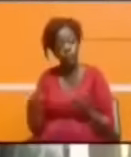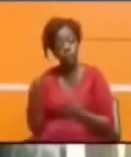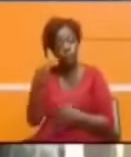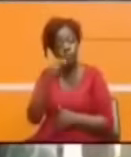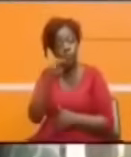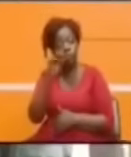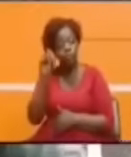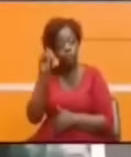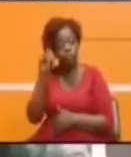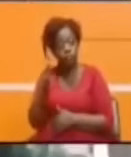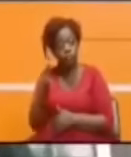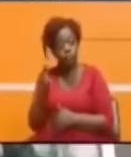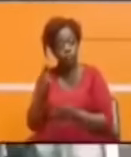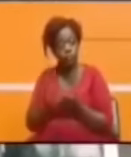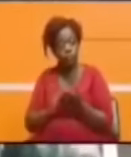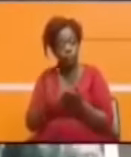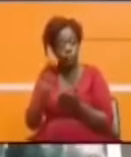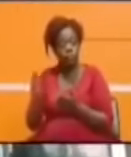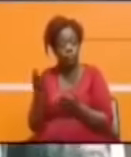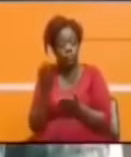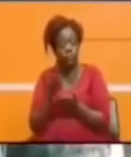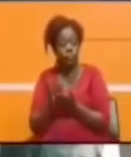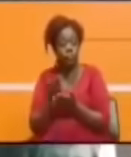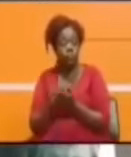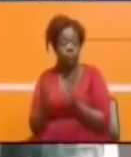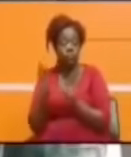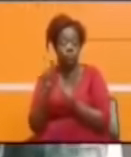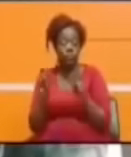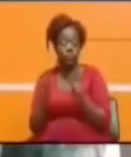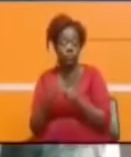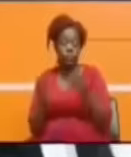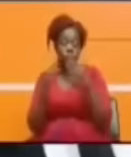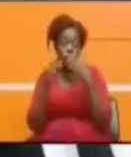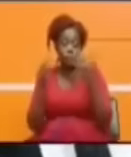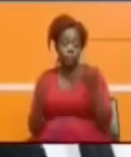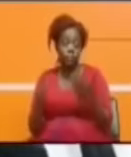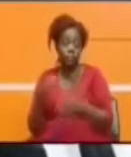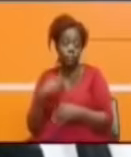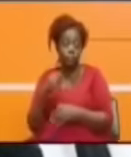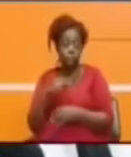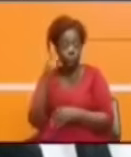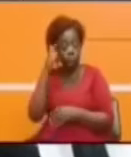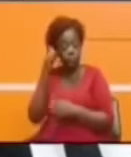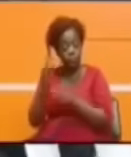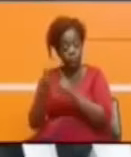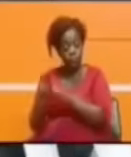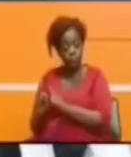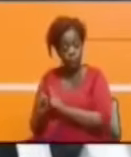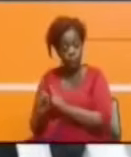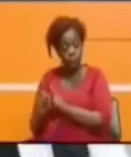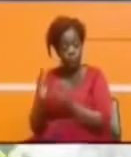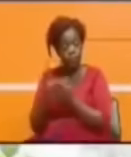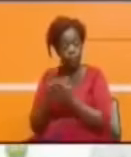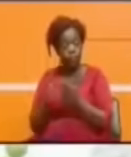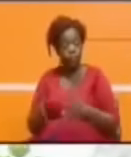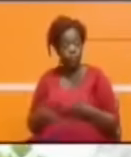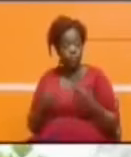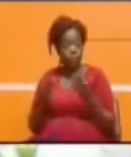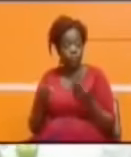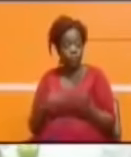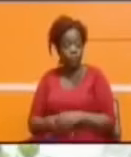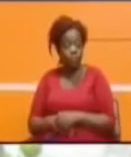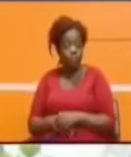wa pulezidenti ow'e Masaka asabye abantu bulijjo okusiima amagye olw'okukuuma obutebenkevu kubanga beewaayo. It